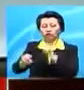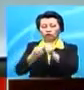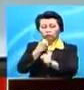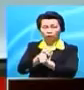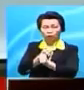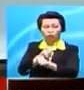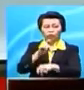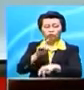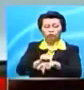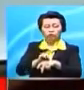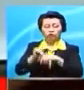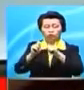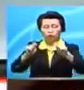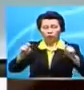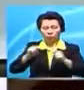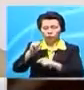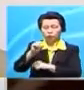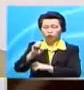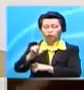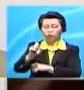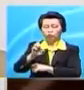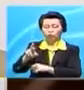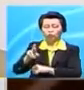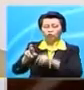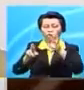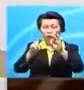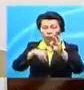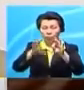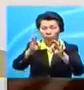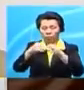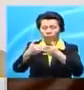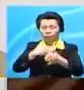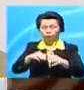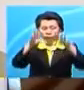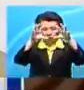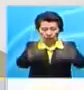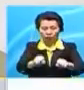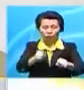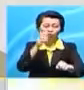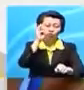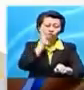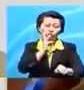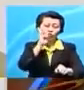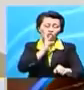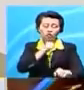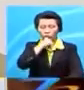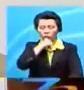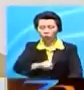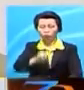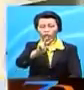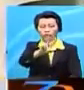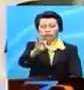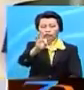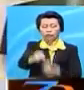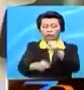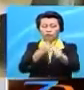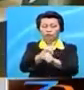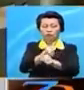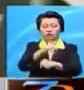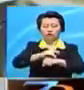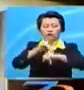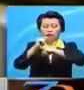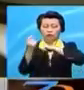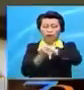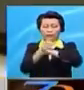di Kampung Selamat Tasik Blugo pada 9 September sebelum menahan seorang wanita berumur 29 tahun di